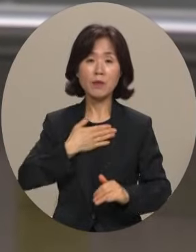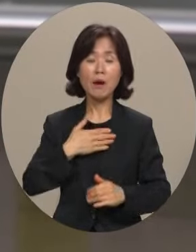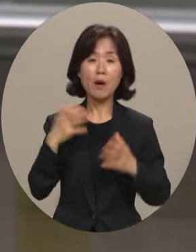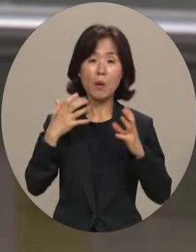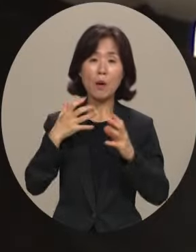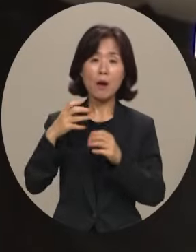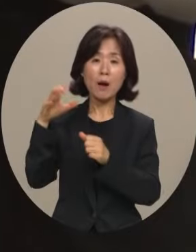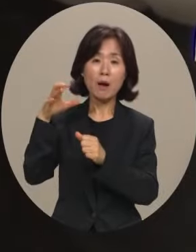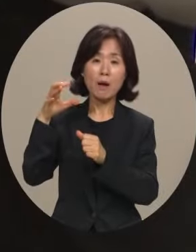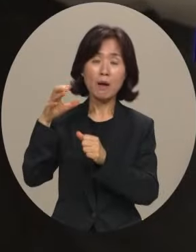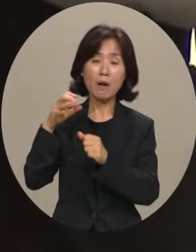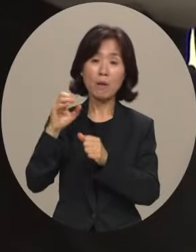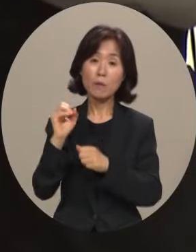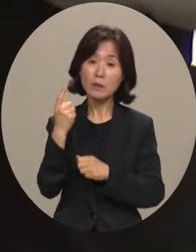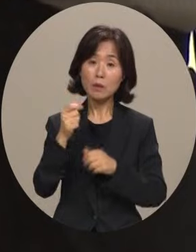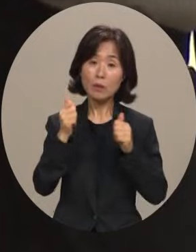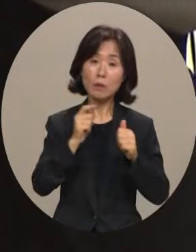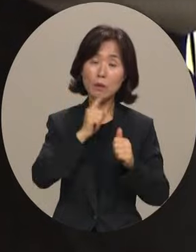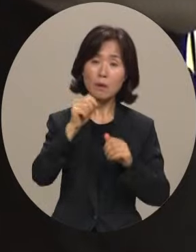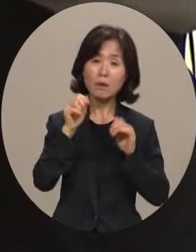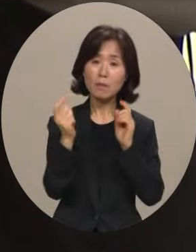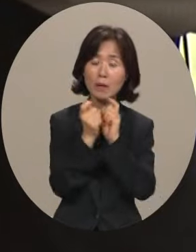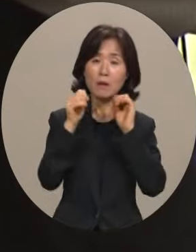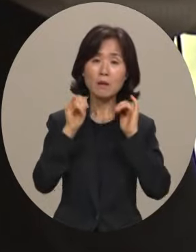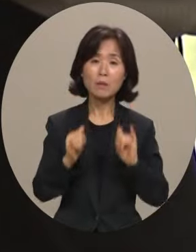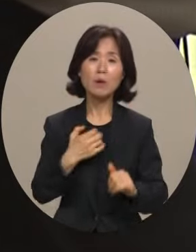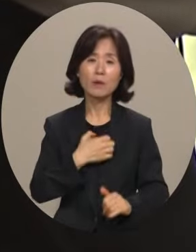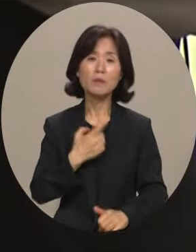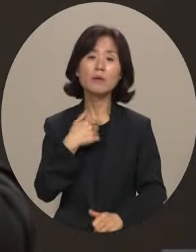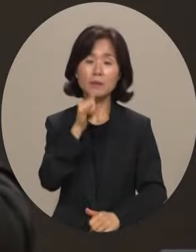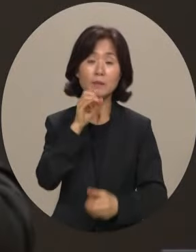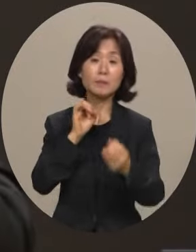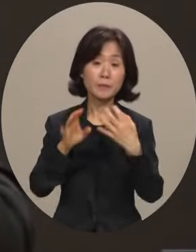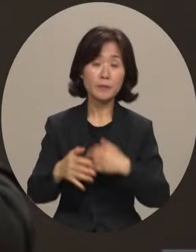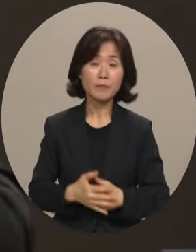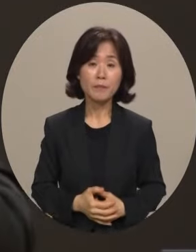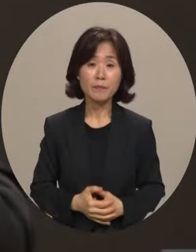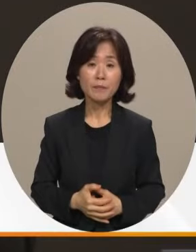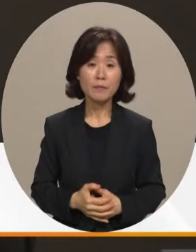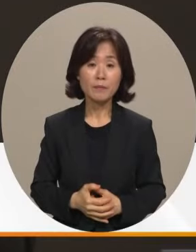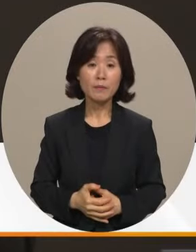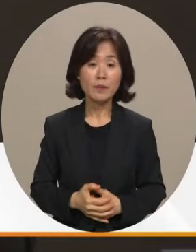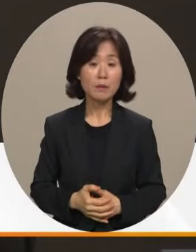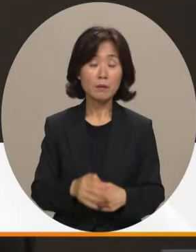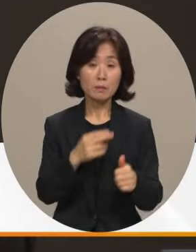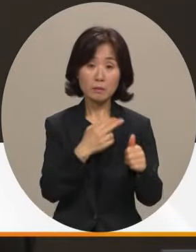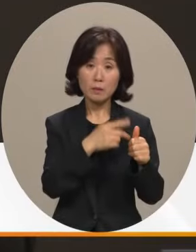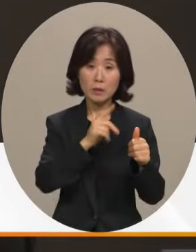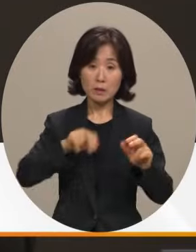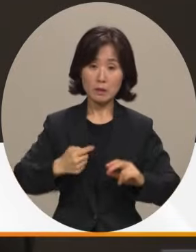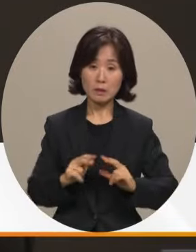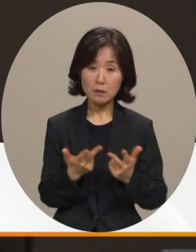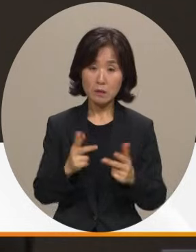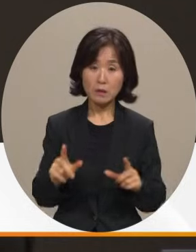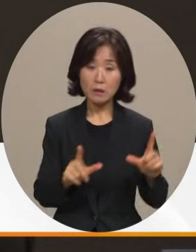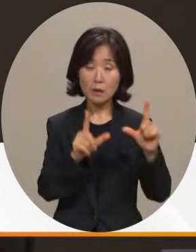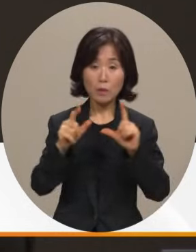아동학대로 고소당할까 봐 걱정해 본 적이 있다고 답했습니다. 결론은 선생님이 자신의